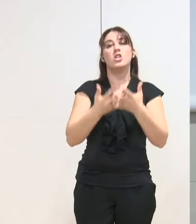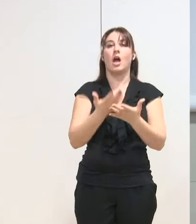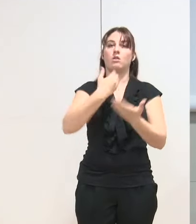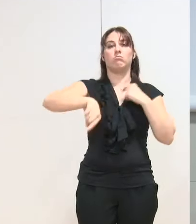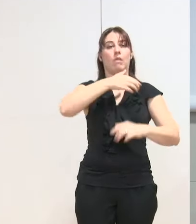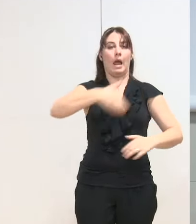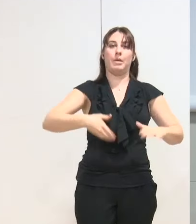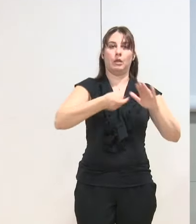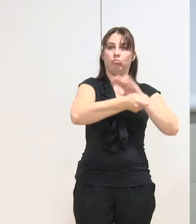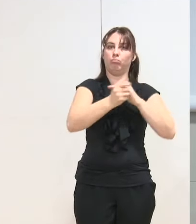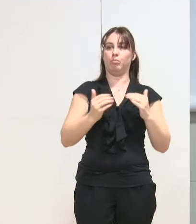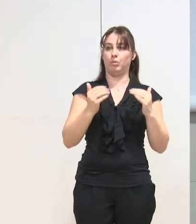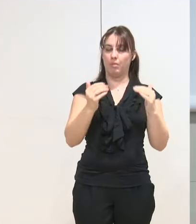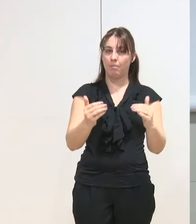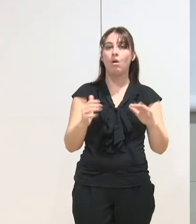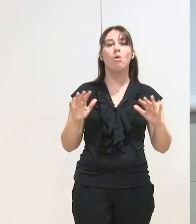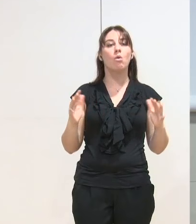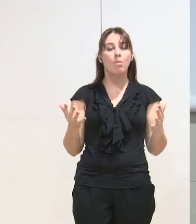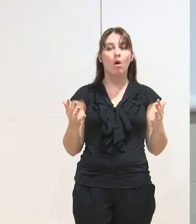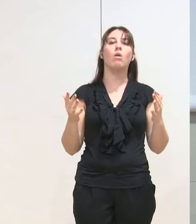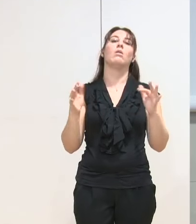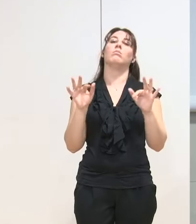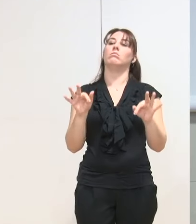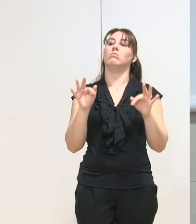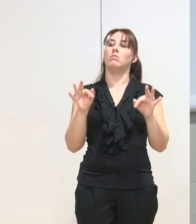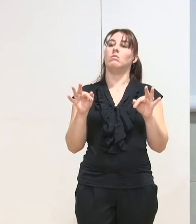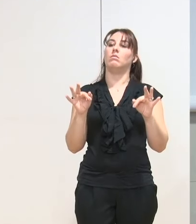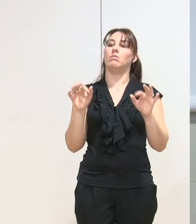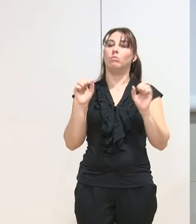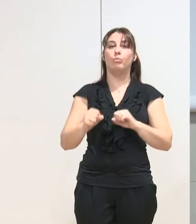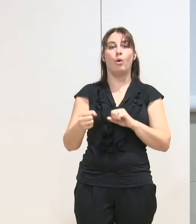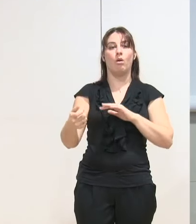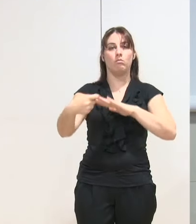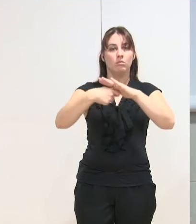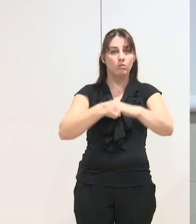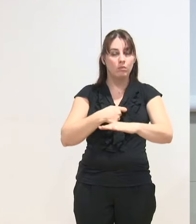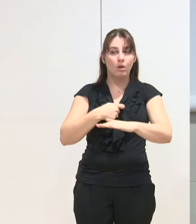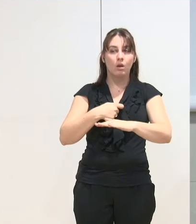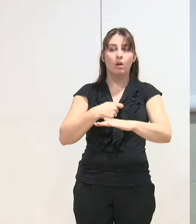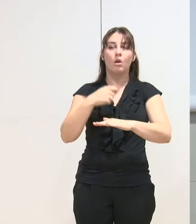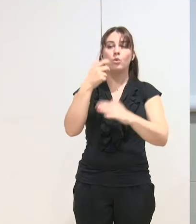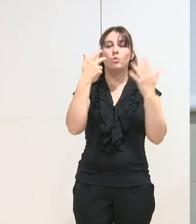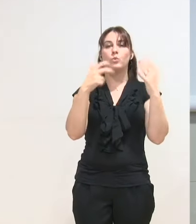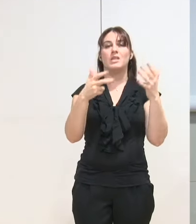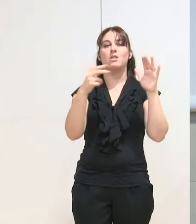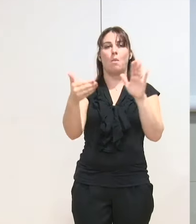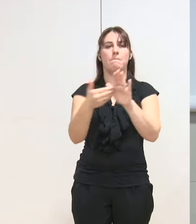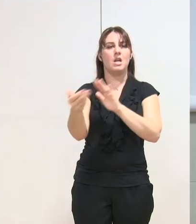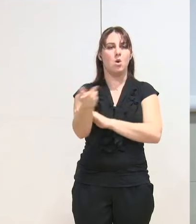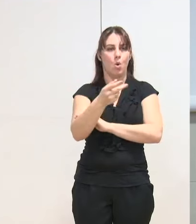ville notamment en optant pour une résiliation de soit permettant d'encaisser une soule de sortie de 800000